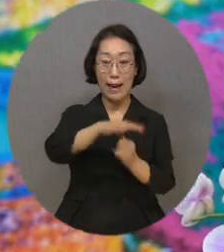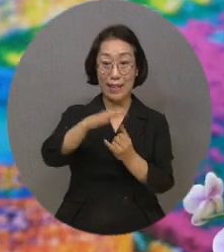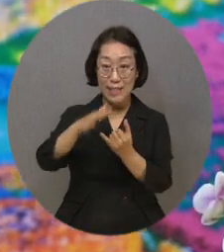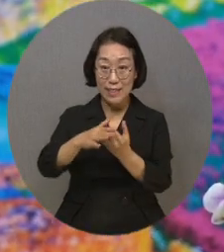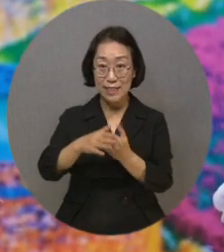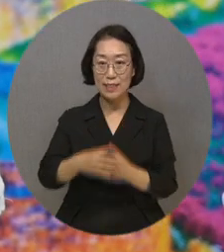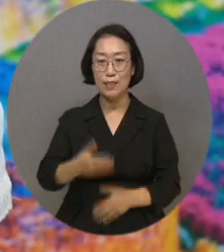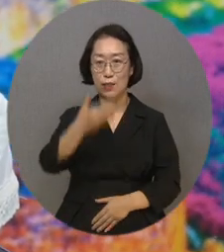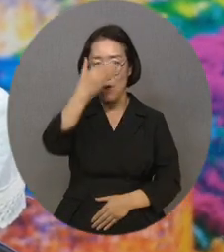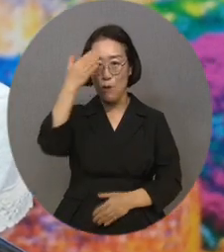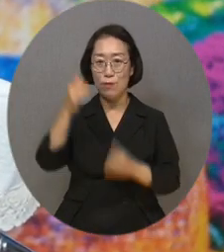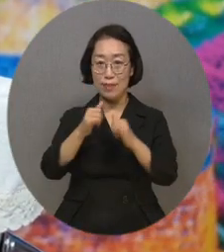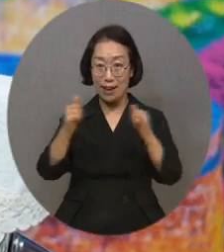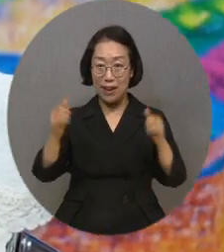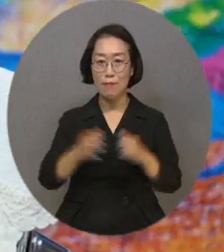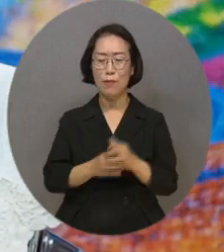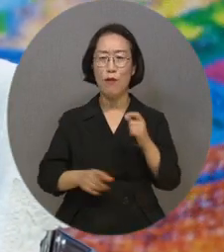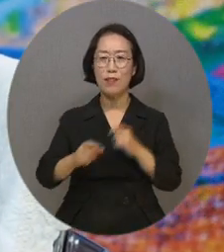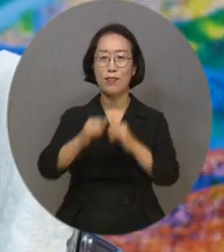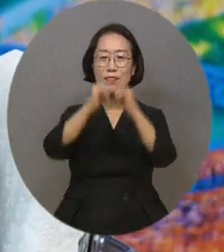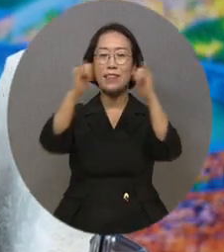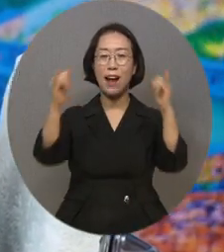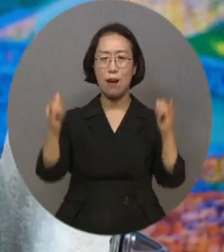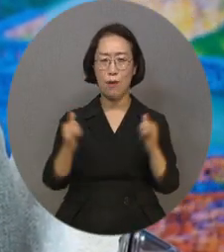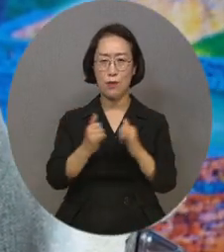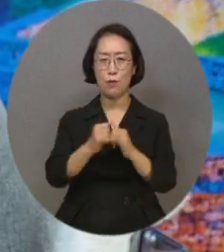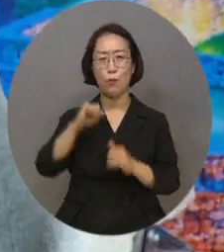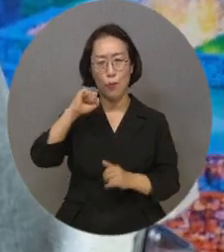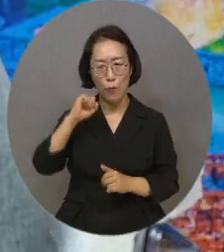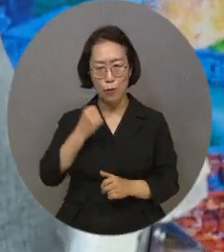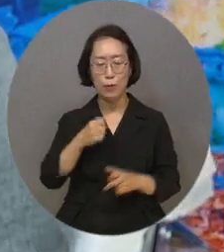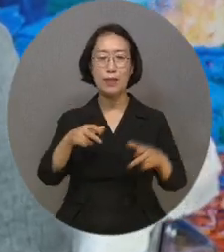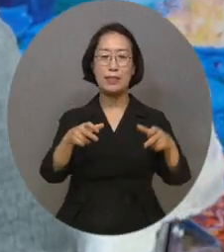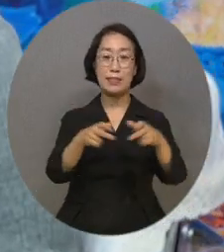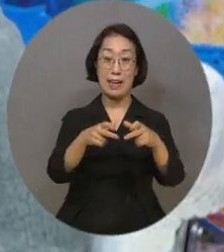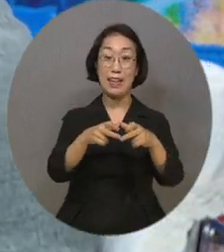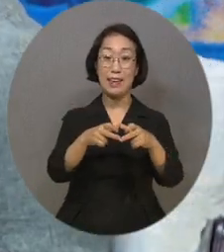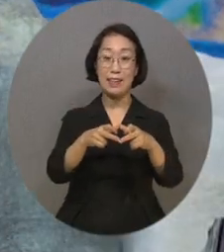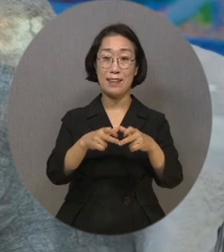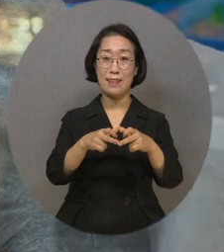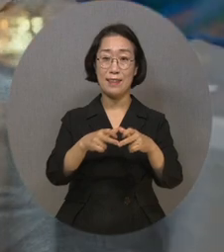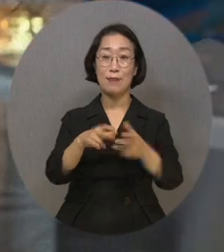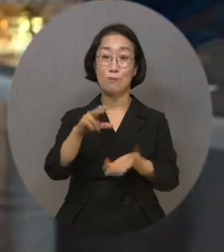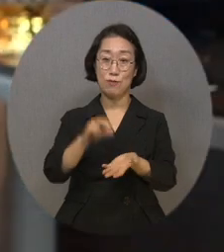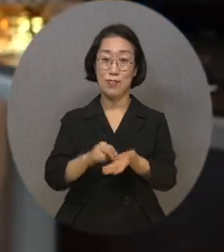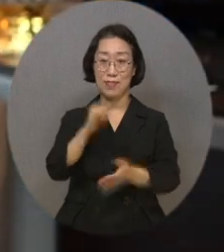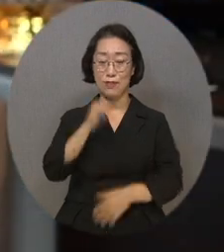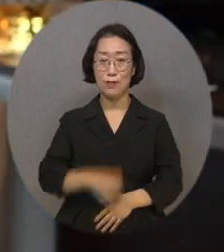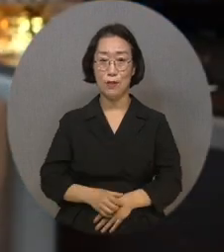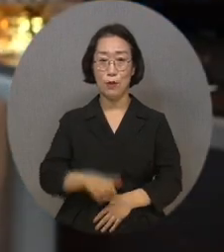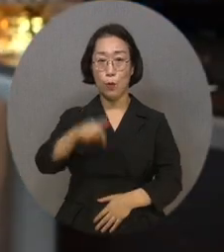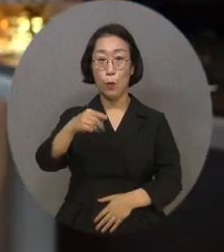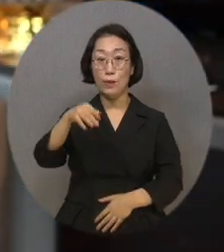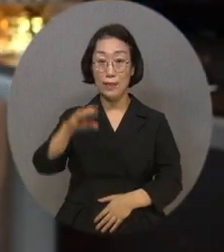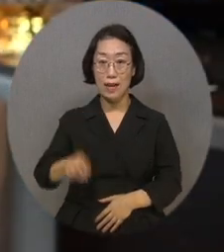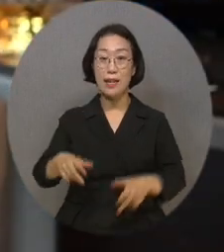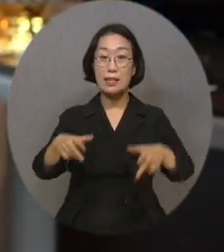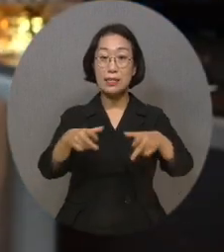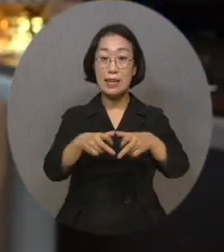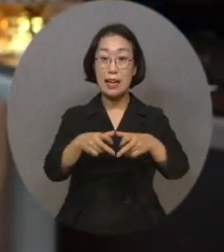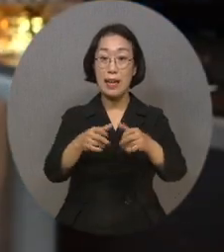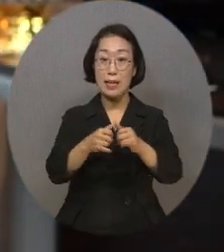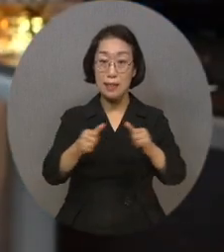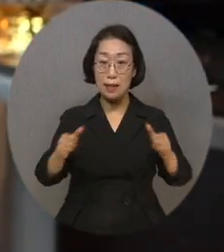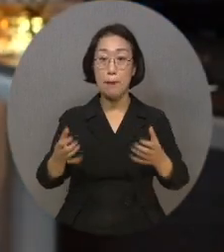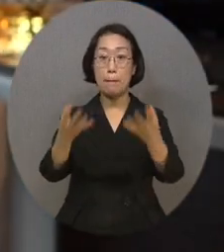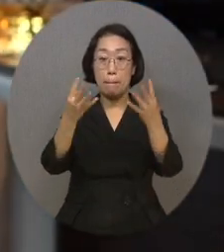나눠봤는데 저희가 또 사회적 약자들에 대한 얘기를 안 할 수가 없잖아요. 이제 고창군도 근데 장애인분들도 많이